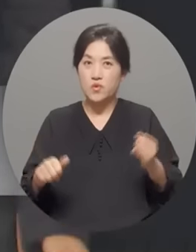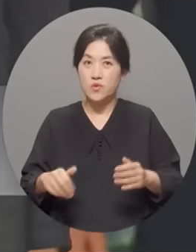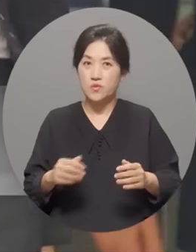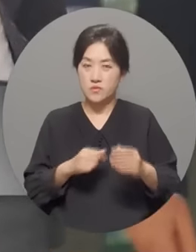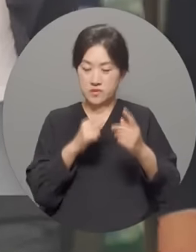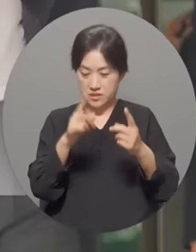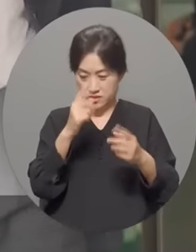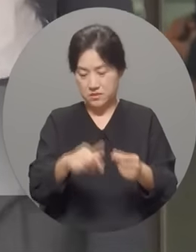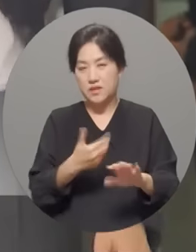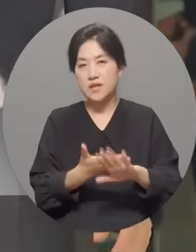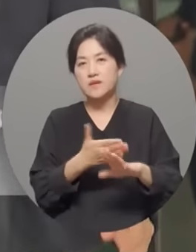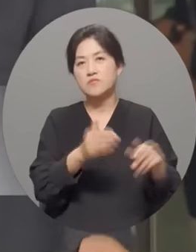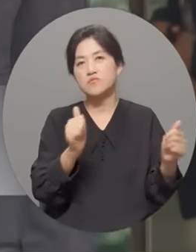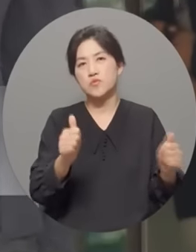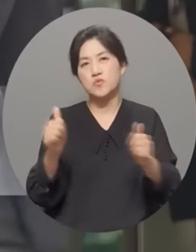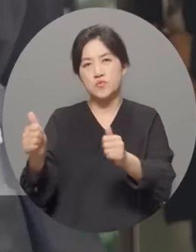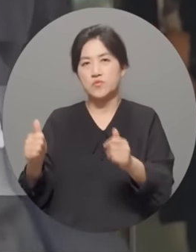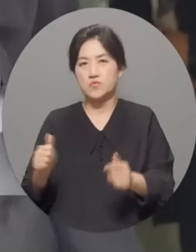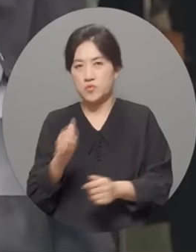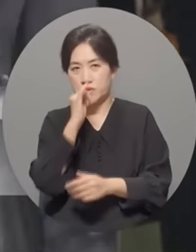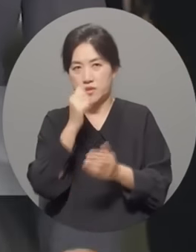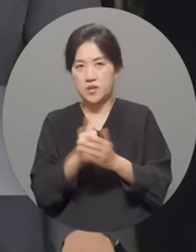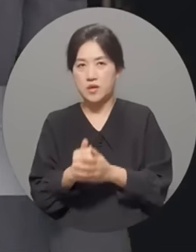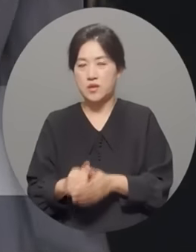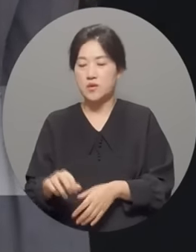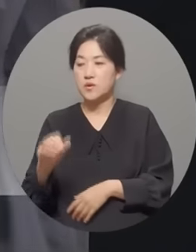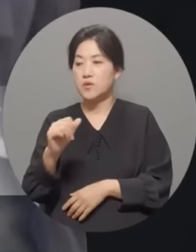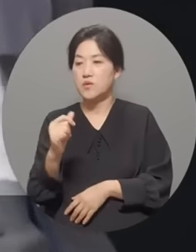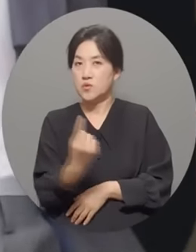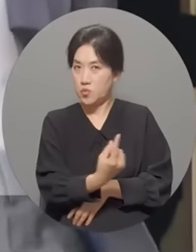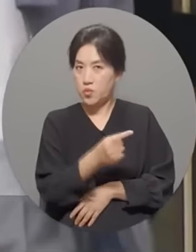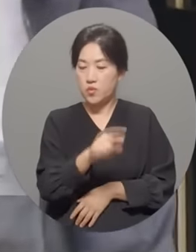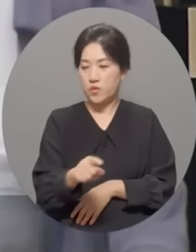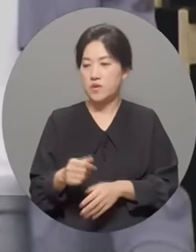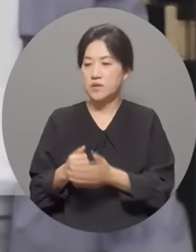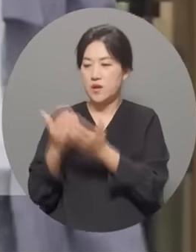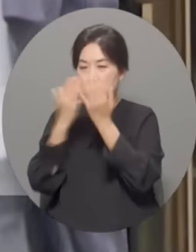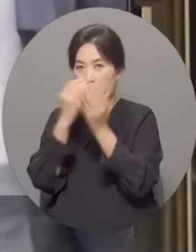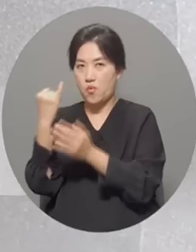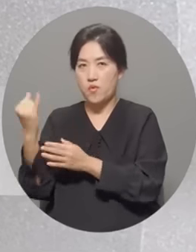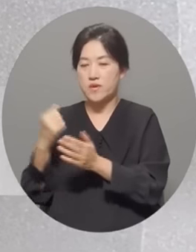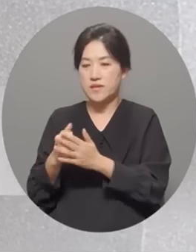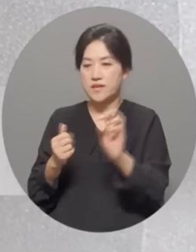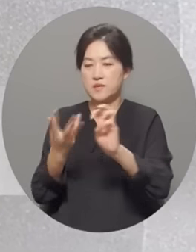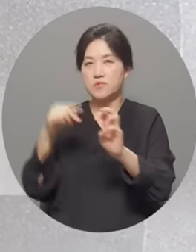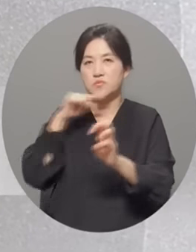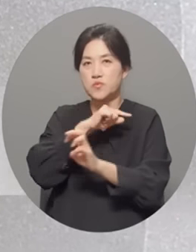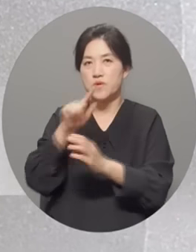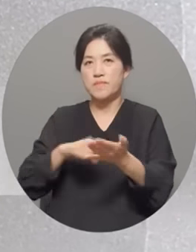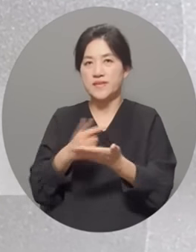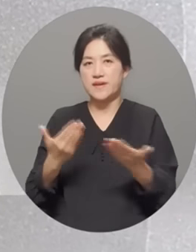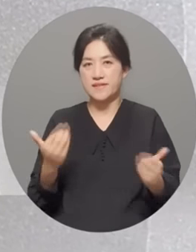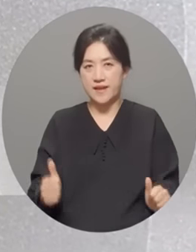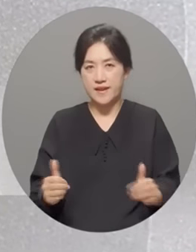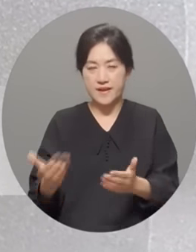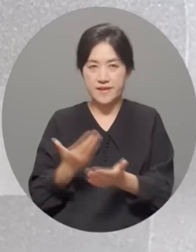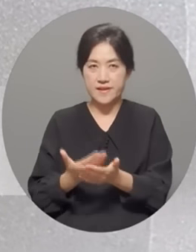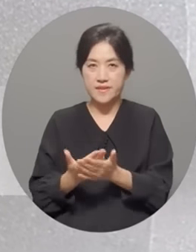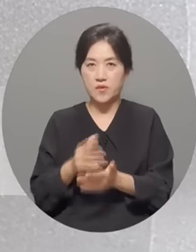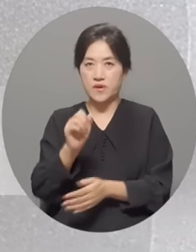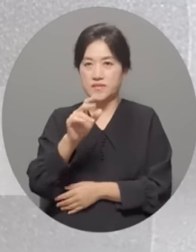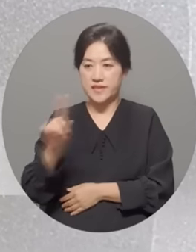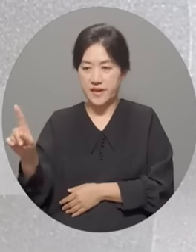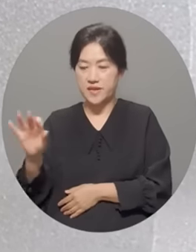있습니다 노장이 최회장의 동거인 김씨를 상대로 낸 30억 원 손해배상 소송 SK 이노베이션이